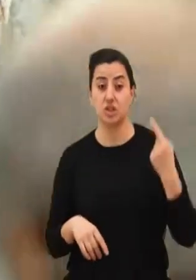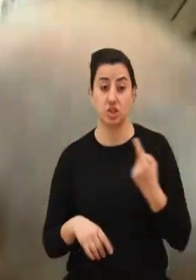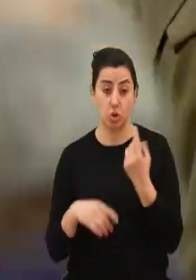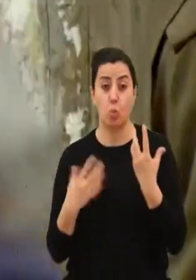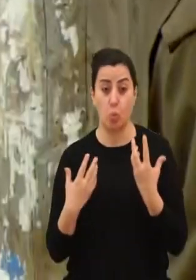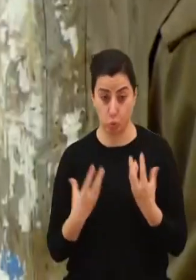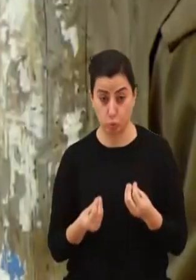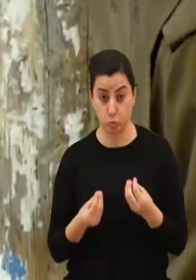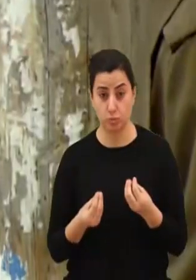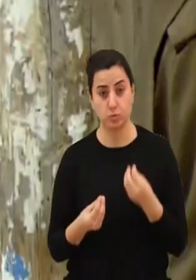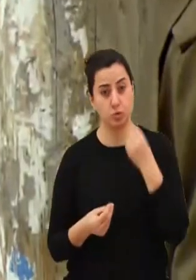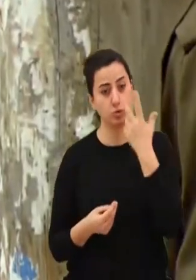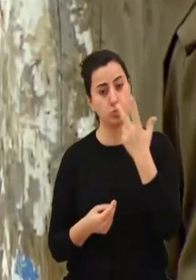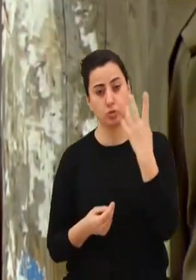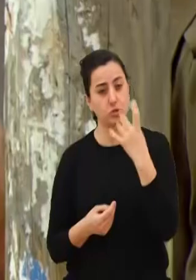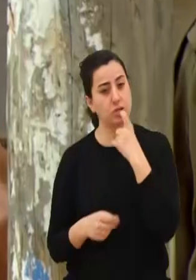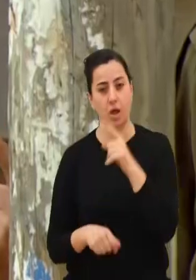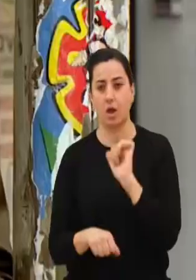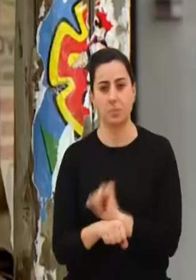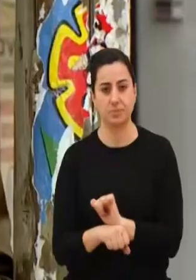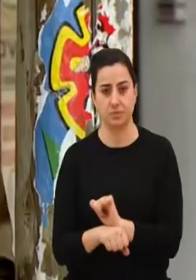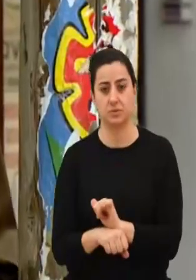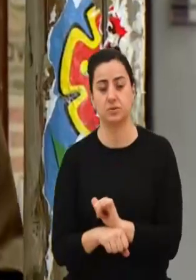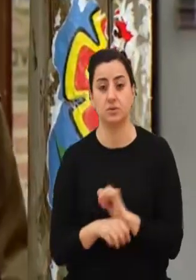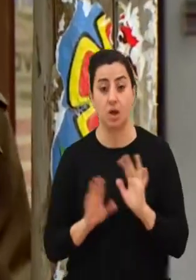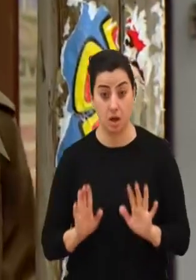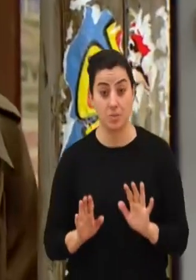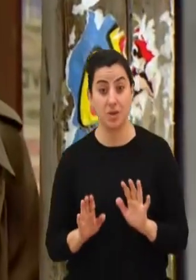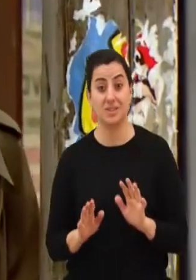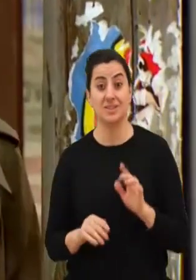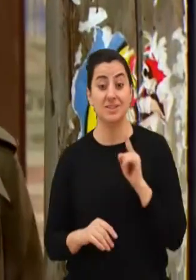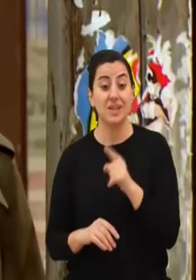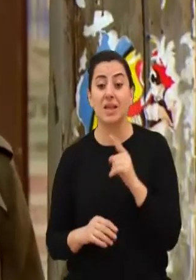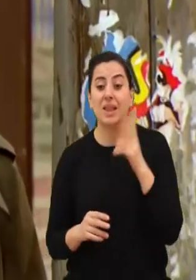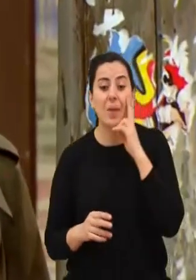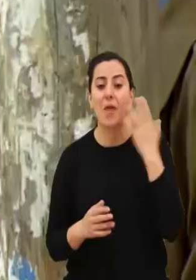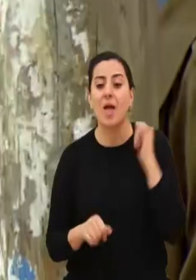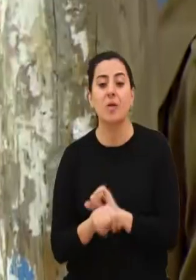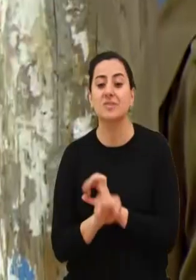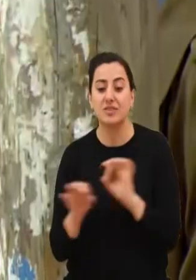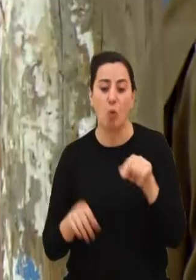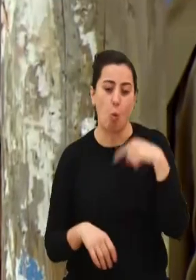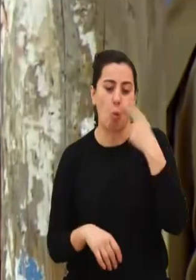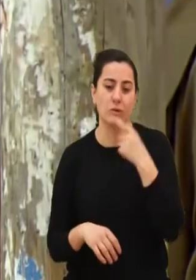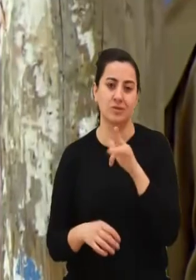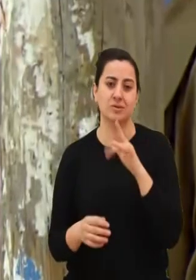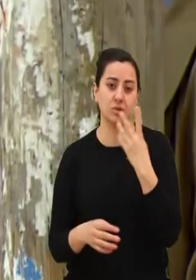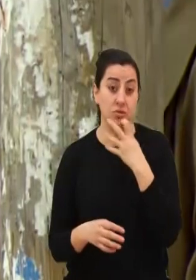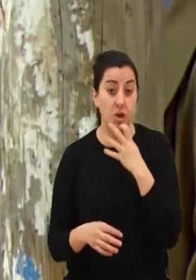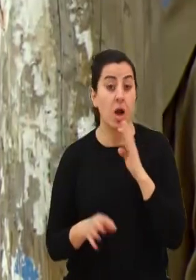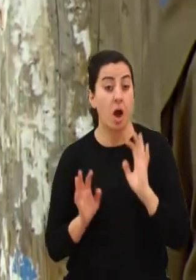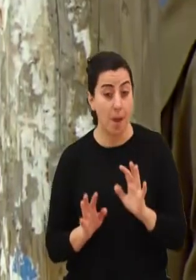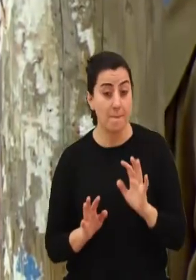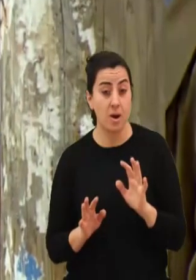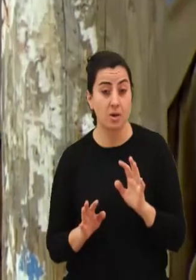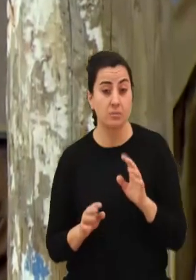şikayetçi olursa anladın mı en az 3-4 sene yersen. O da Senin hani sicil kaydın temiz ya, oradan. Ama bu